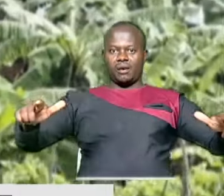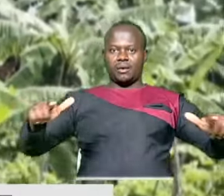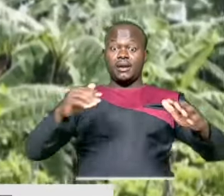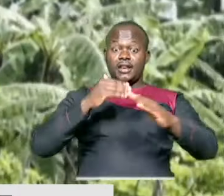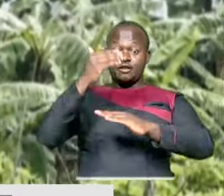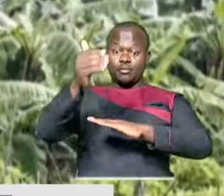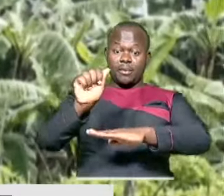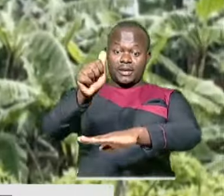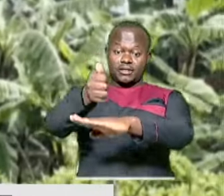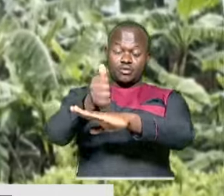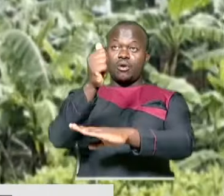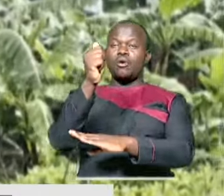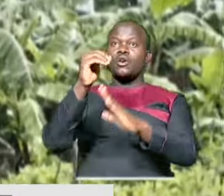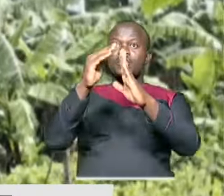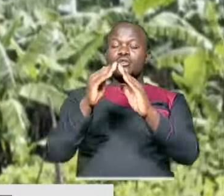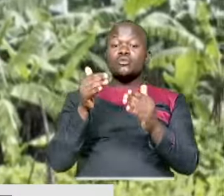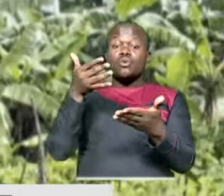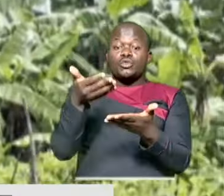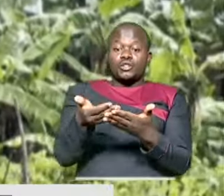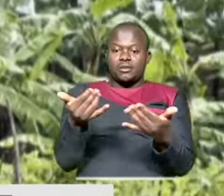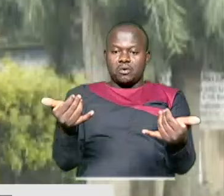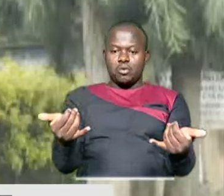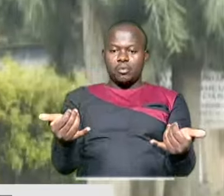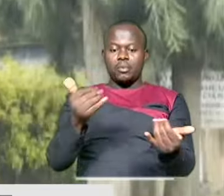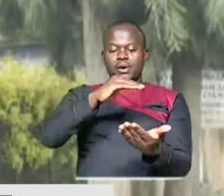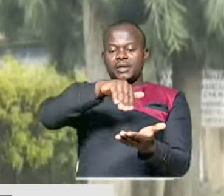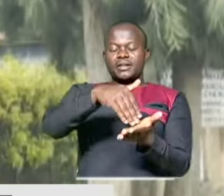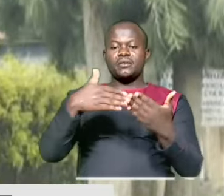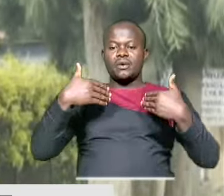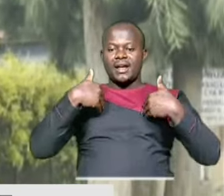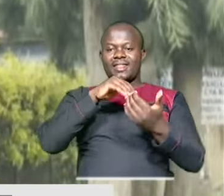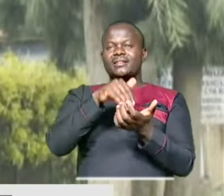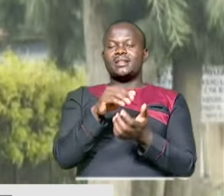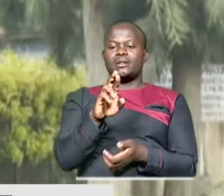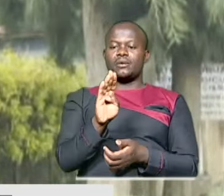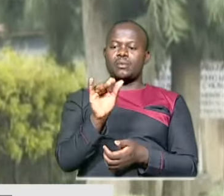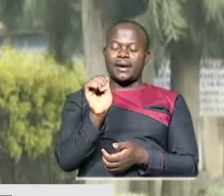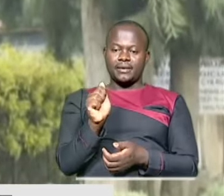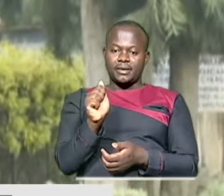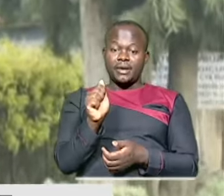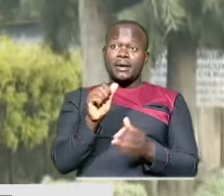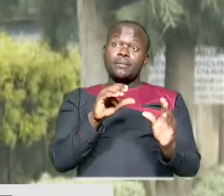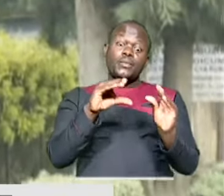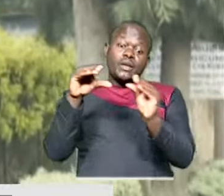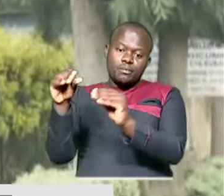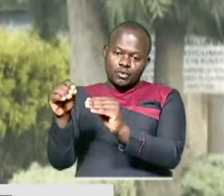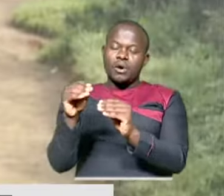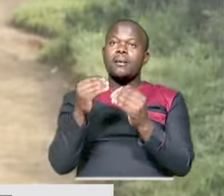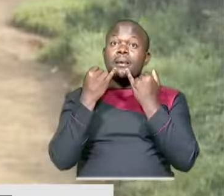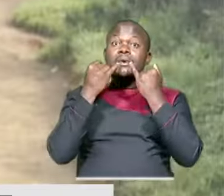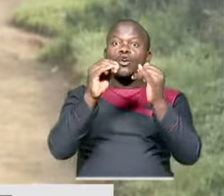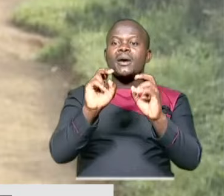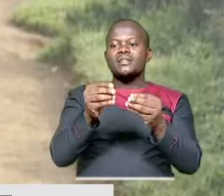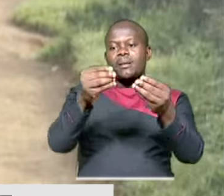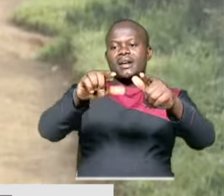hashyizwe inyubako kugeza amagingo ayangaya y'ikigo nderabuzima cya Rubaya. Bimurwa babwirwaga ko bagiye guhabwa ubutaka handi